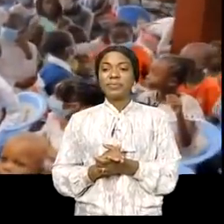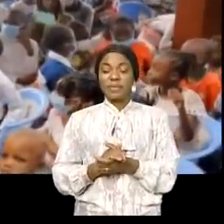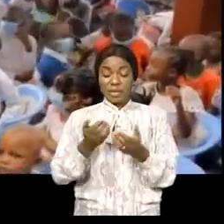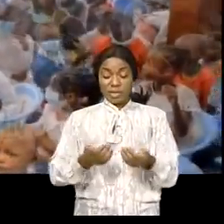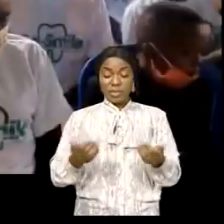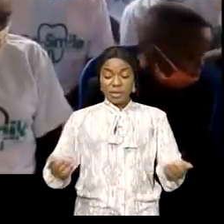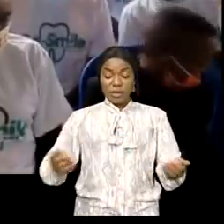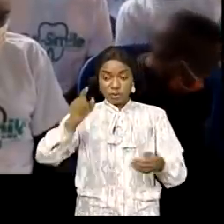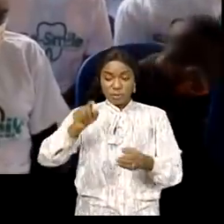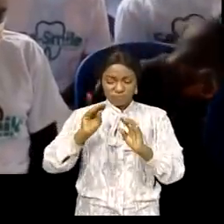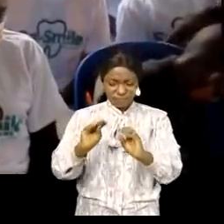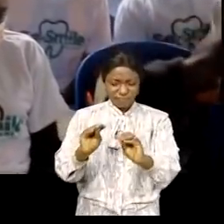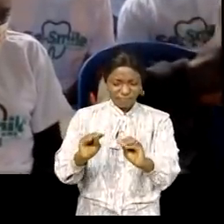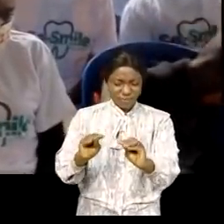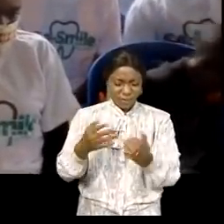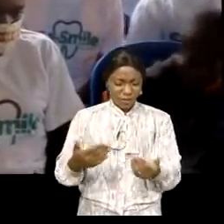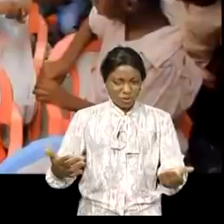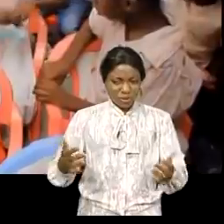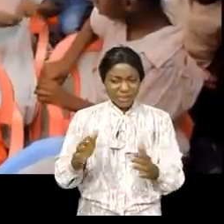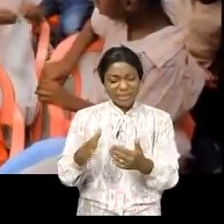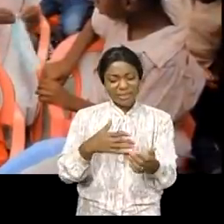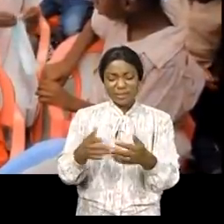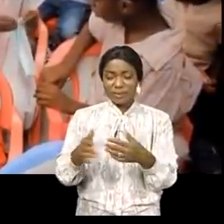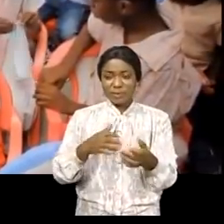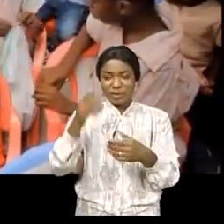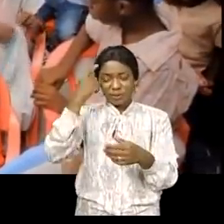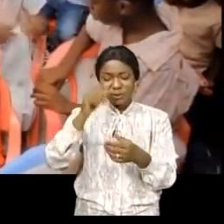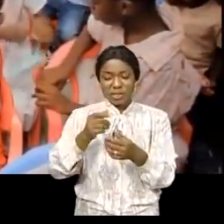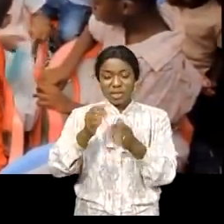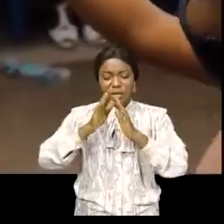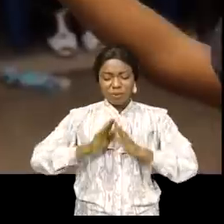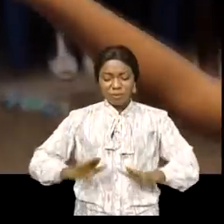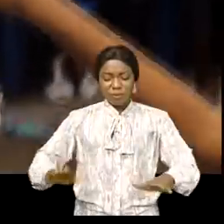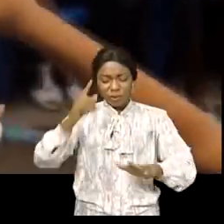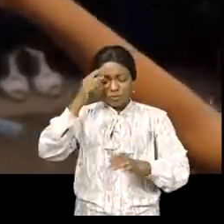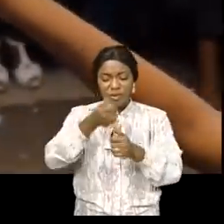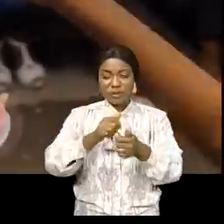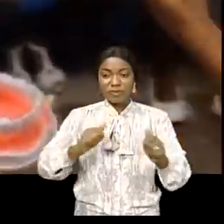leur apprendre les notions élémentaires d'hygiène pour leur éviter les diverses maladies